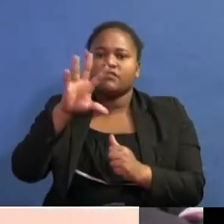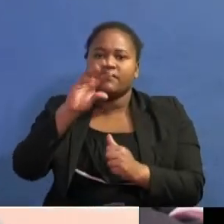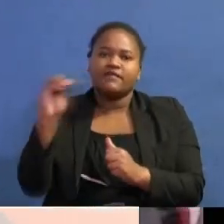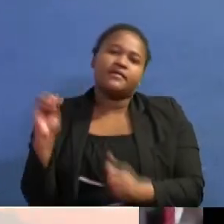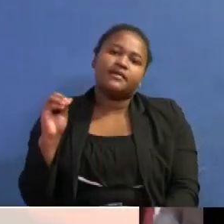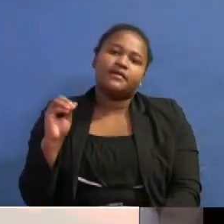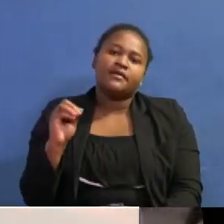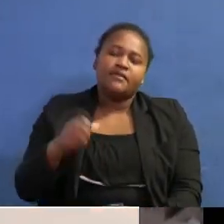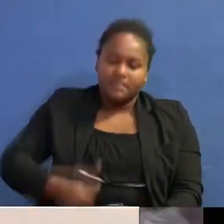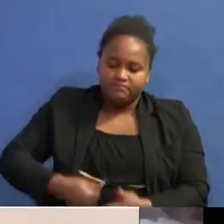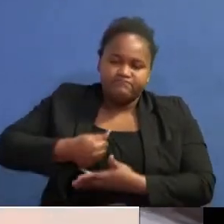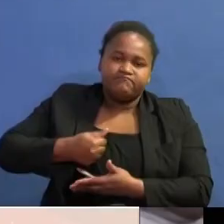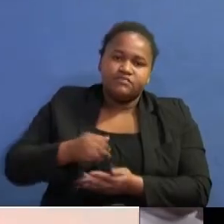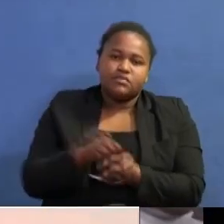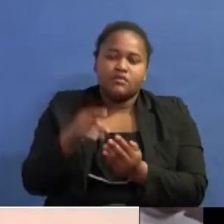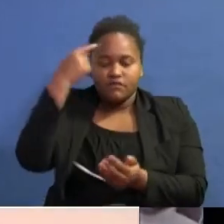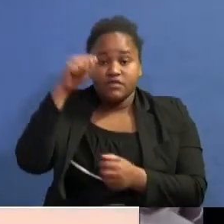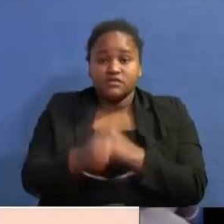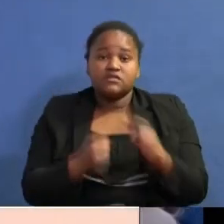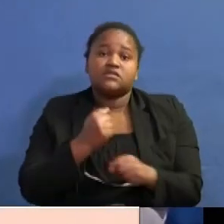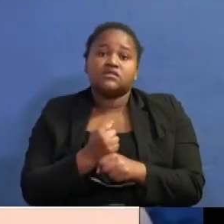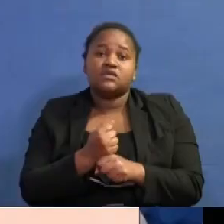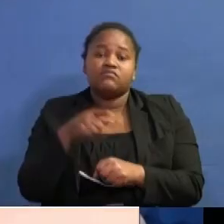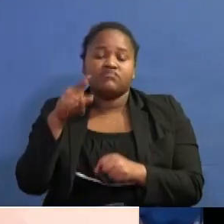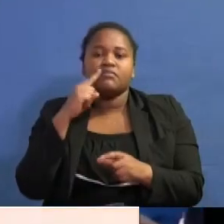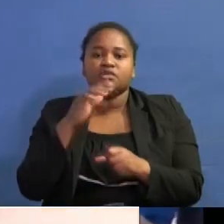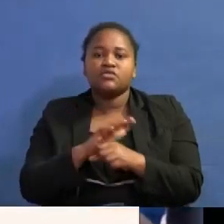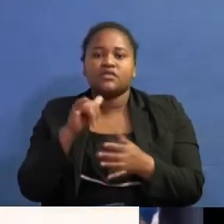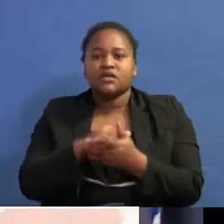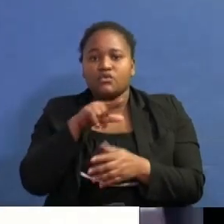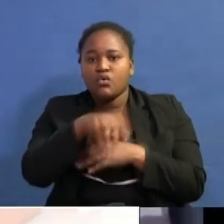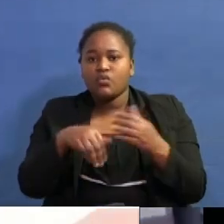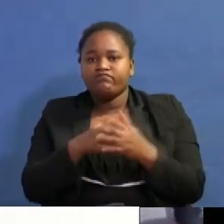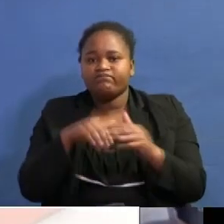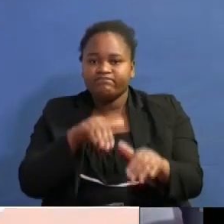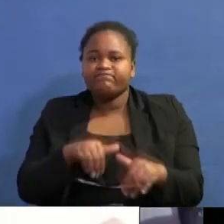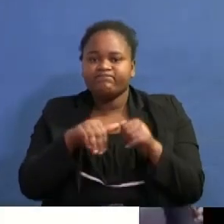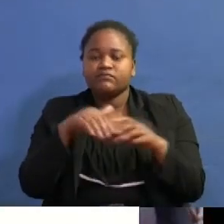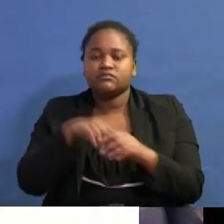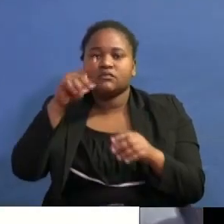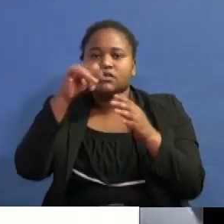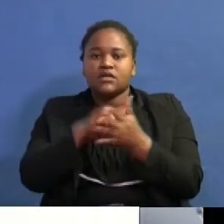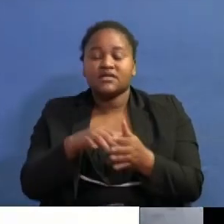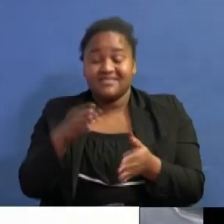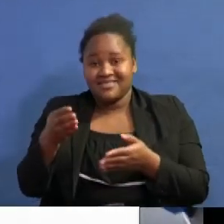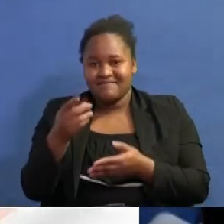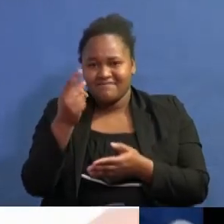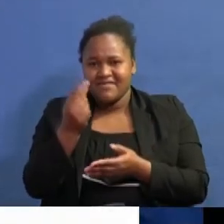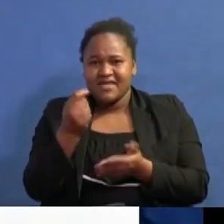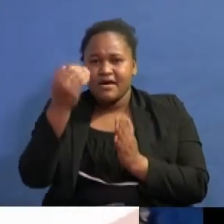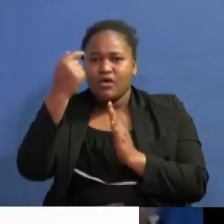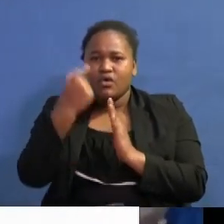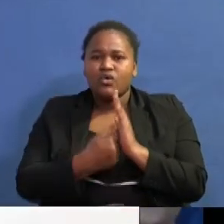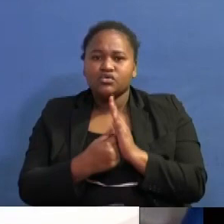2,500. Budget tumeweka katika mwaka huu tena. Mimi nawahakikishia wakulima wote wa Kenya ya kwamba bei ya mbolea